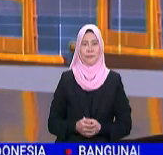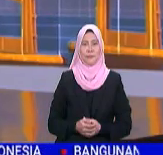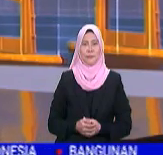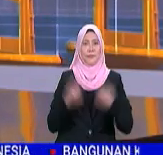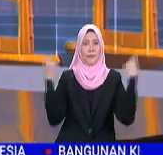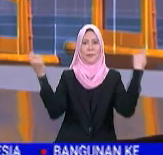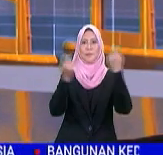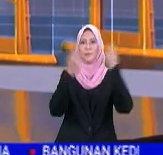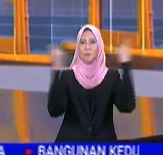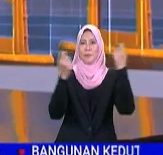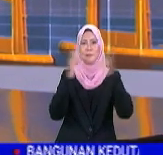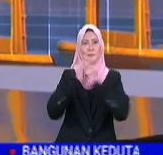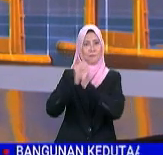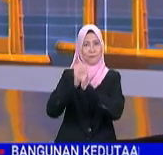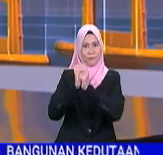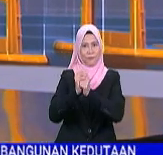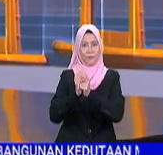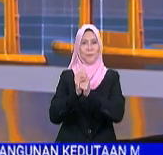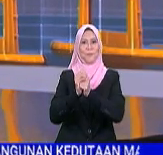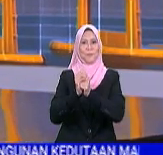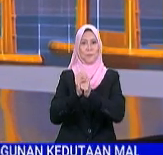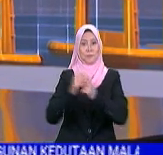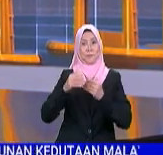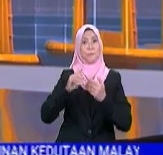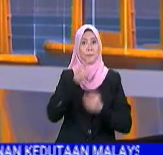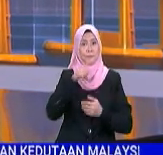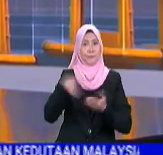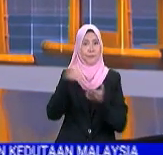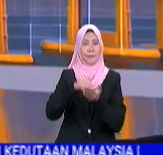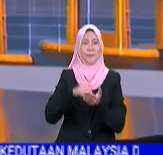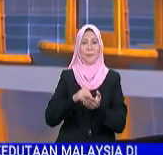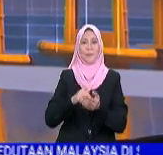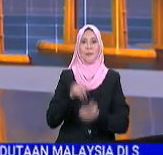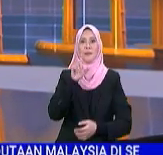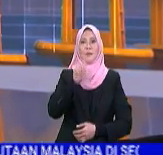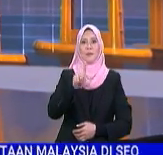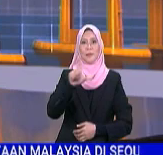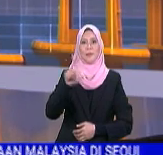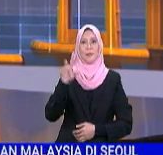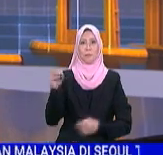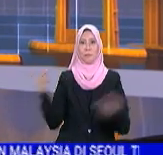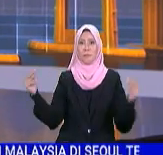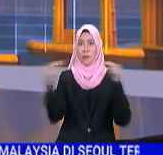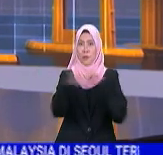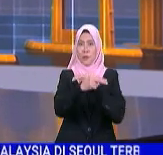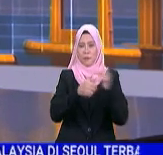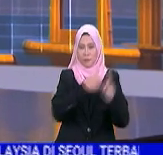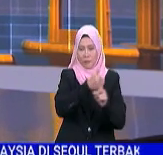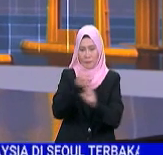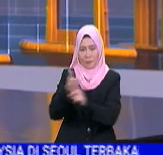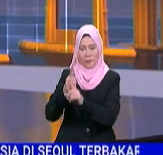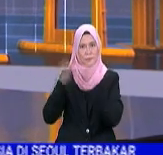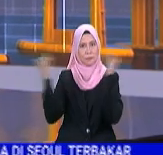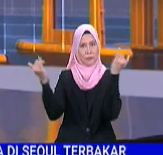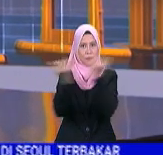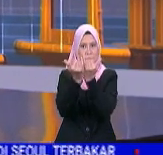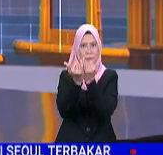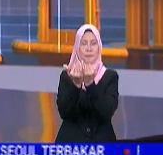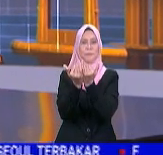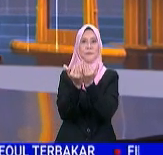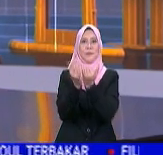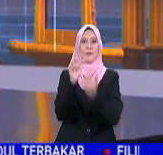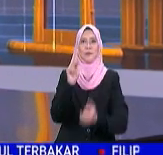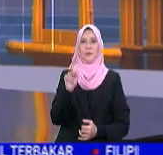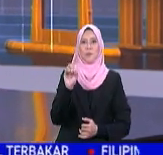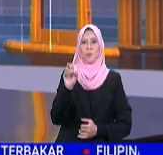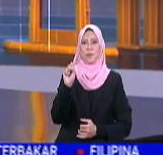Clan sambutan Tahun Baru Cina yang akan diraih kan tidak lama lagi lembaga lebur Ayesha LLM mengarahkan ke semua Serikat konsesi Lebu Raya